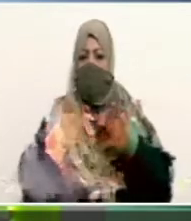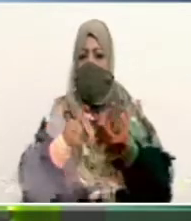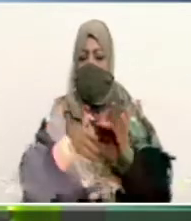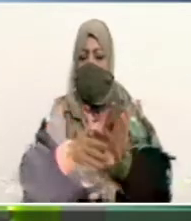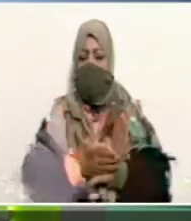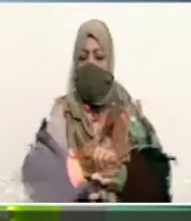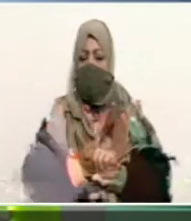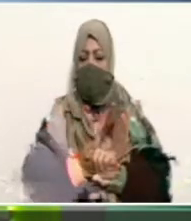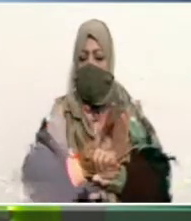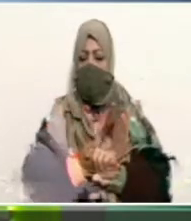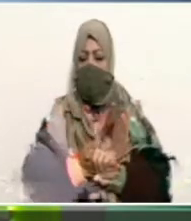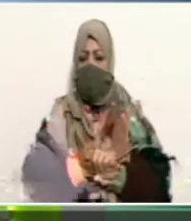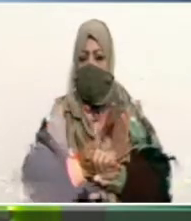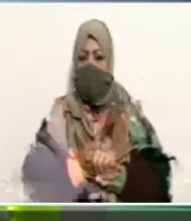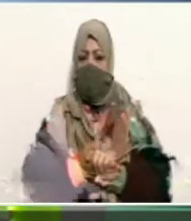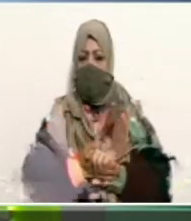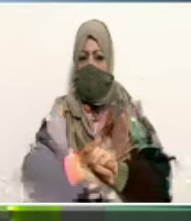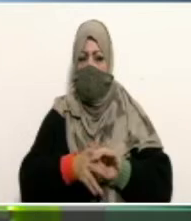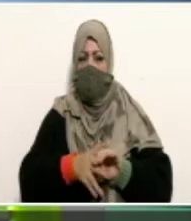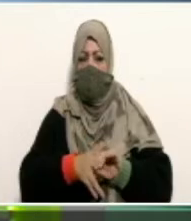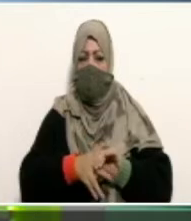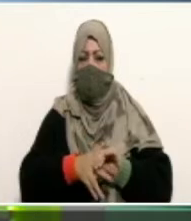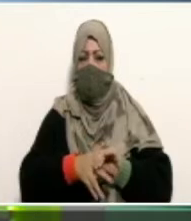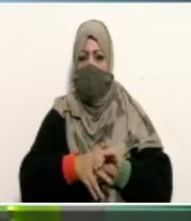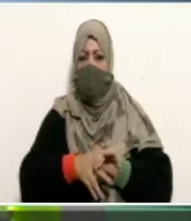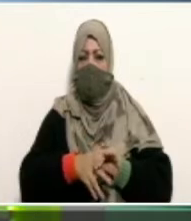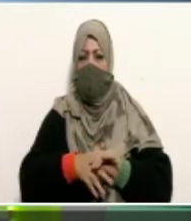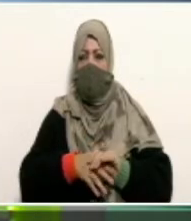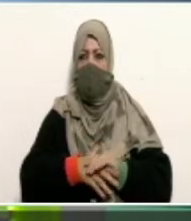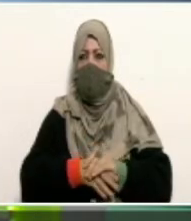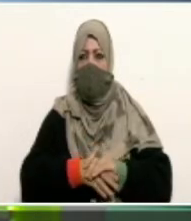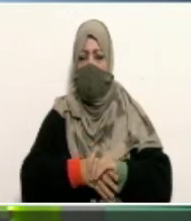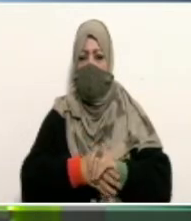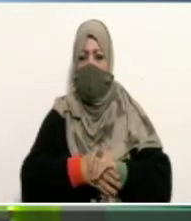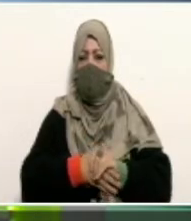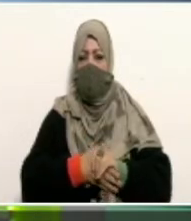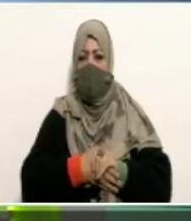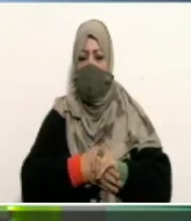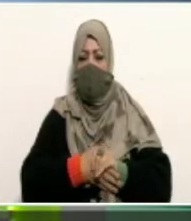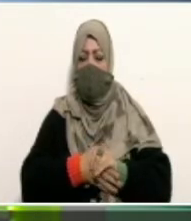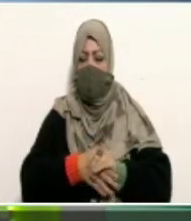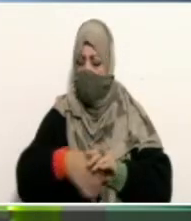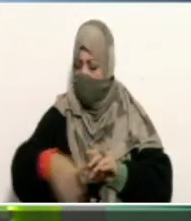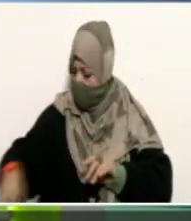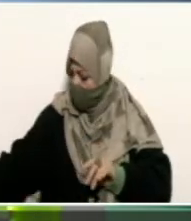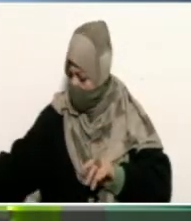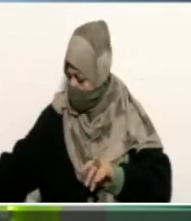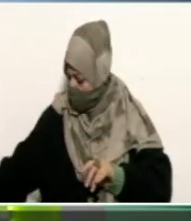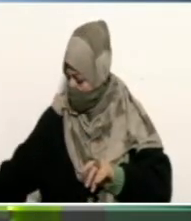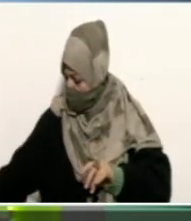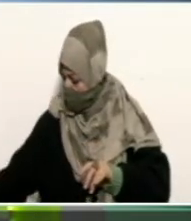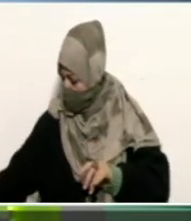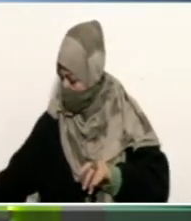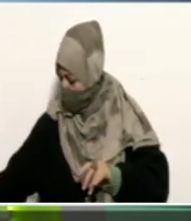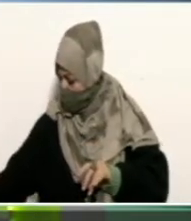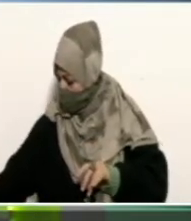عليك بغير استطاعتك. باقي العقد ده عن طريق المادون الشرعي ولا لا؟ نعم المادون